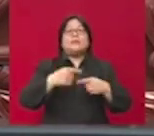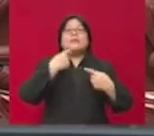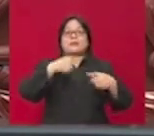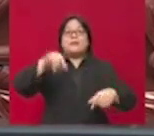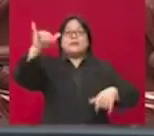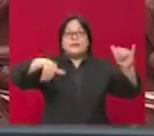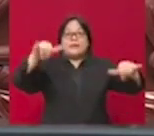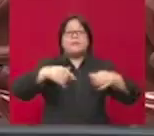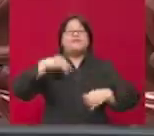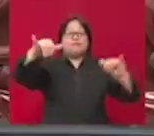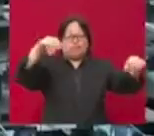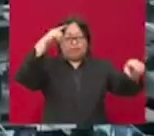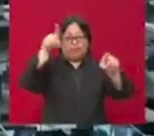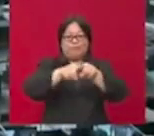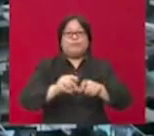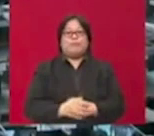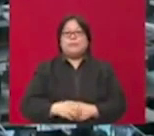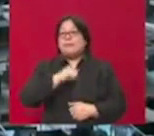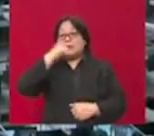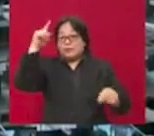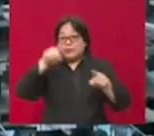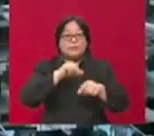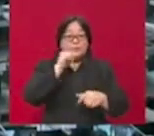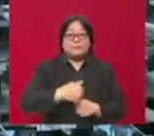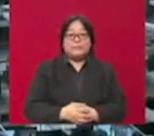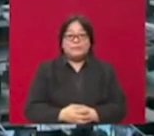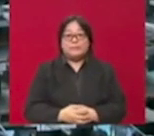bersetuju. Yang tidak, sila kata tidak.